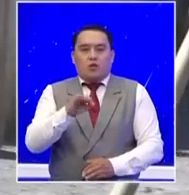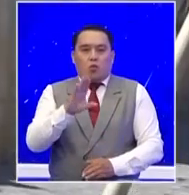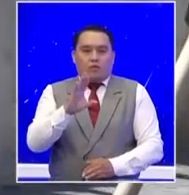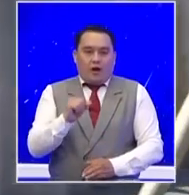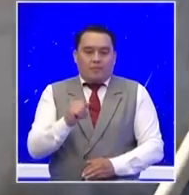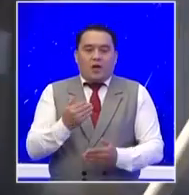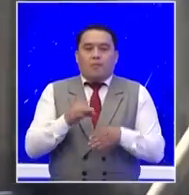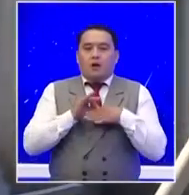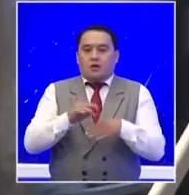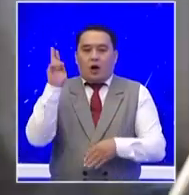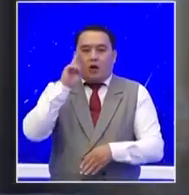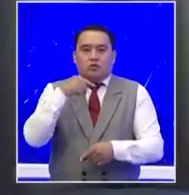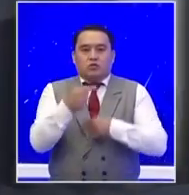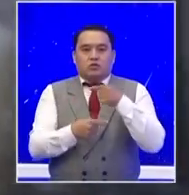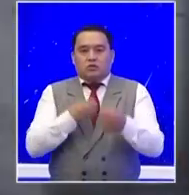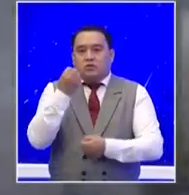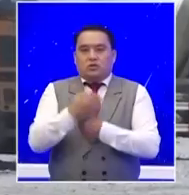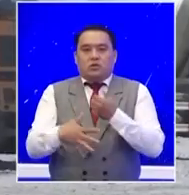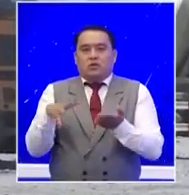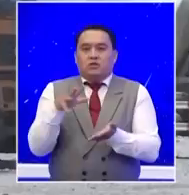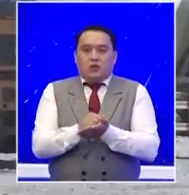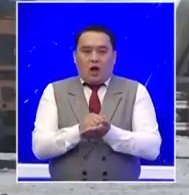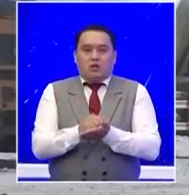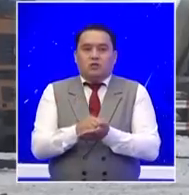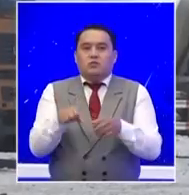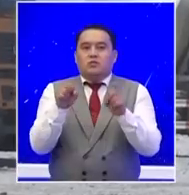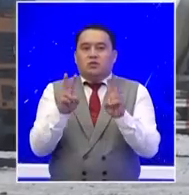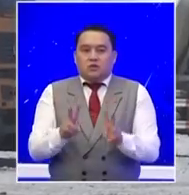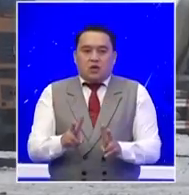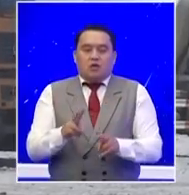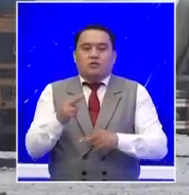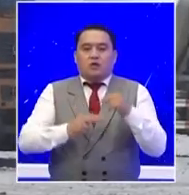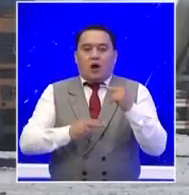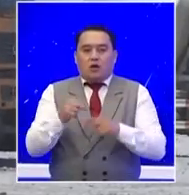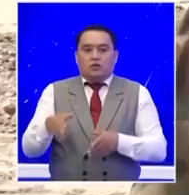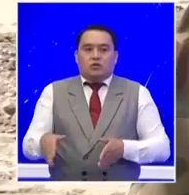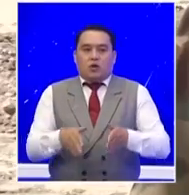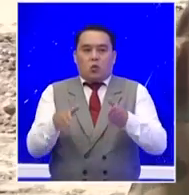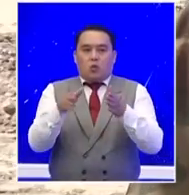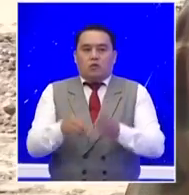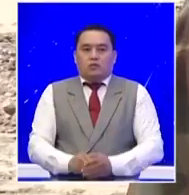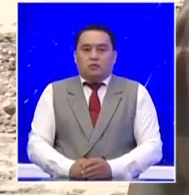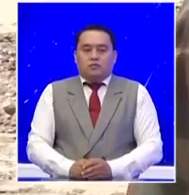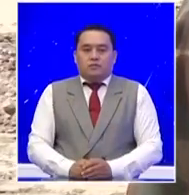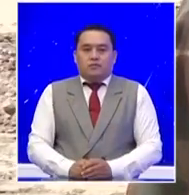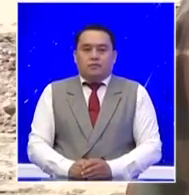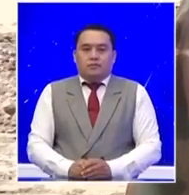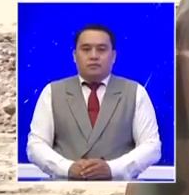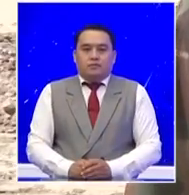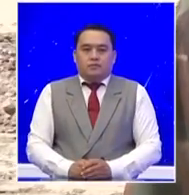Атажанову. Пройдя обучение через центр занятости, он теперь специалист в строительстве дорог.